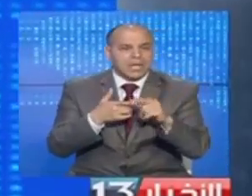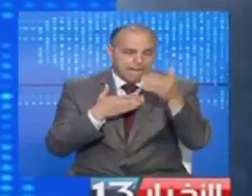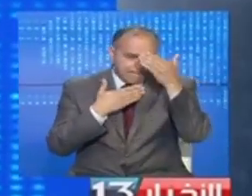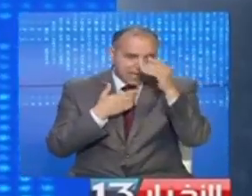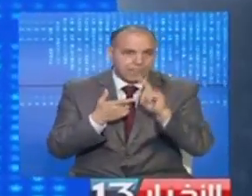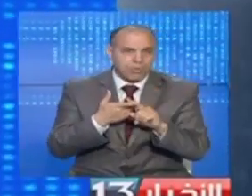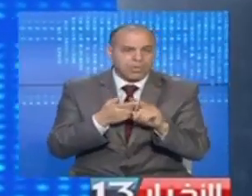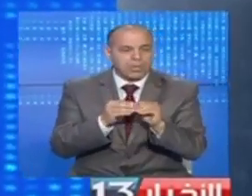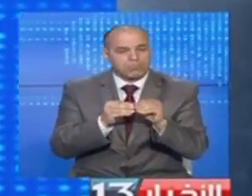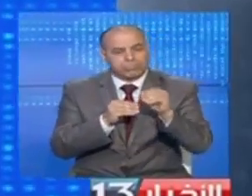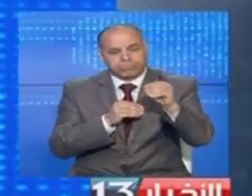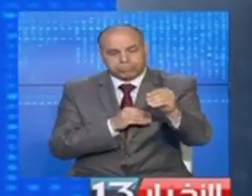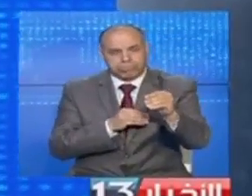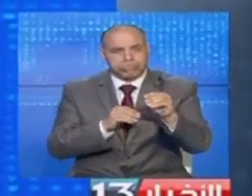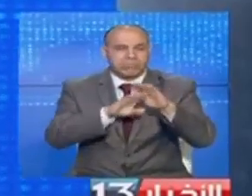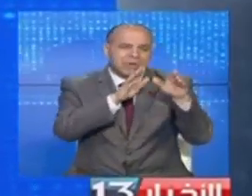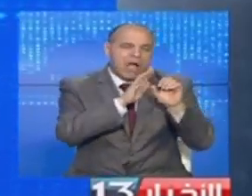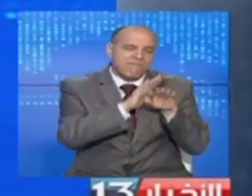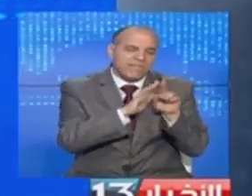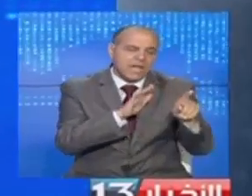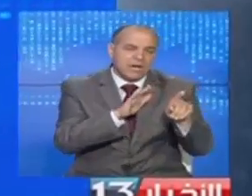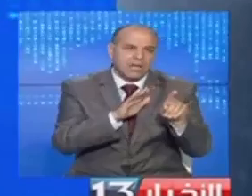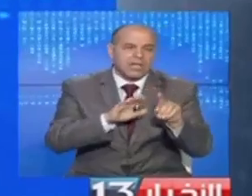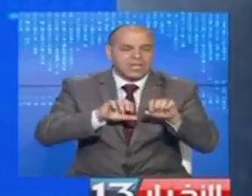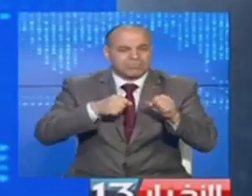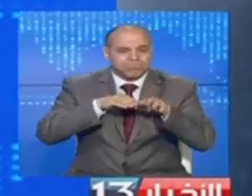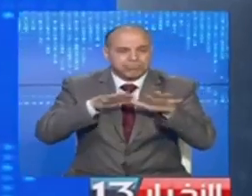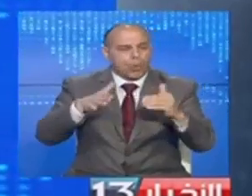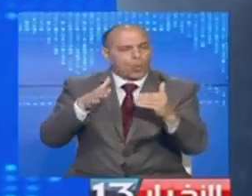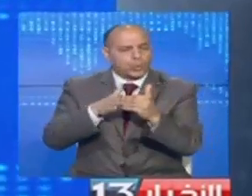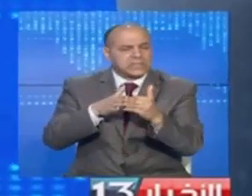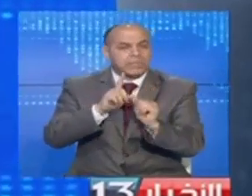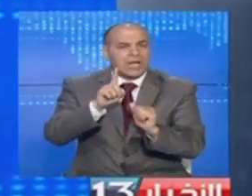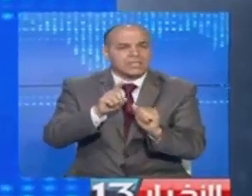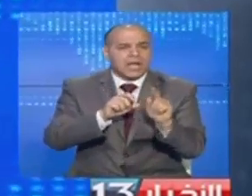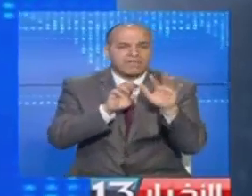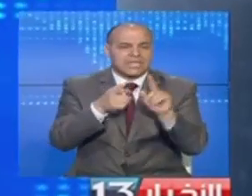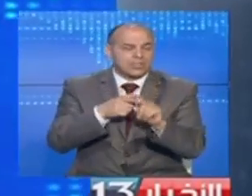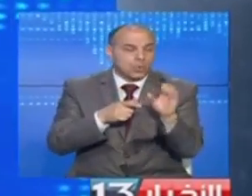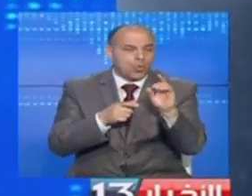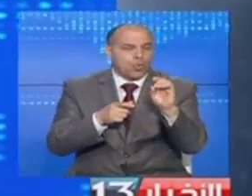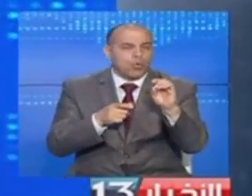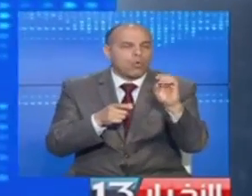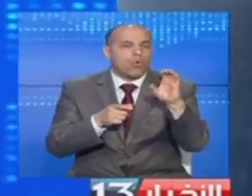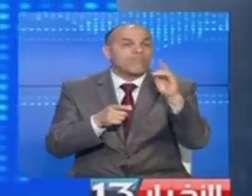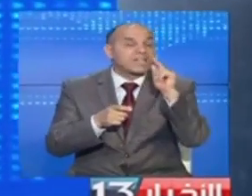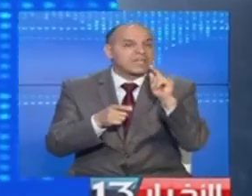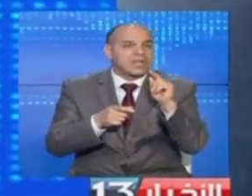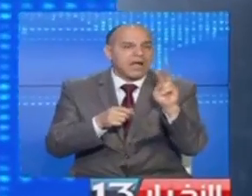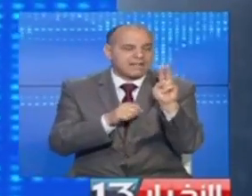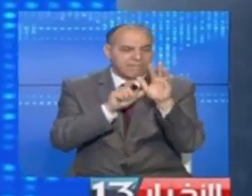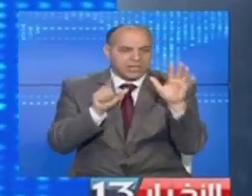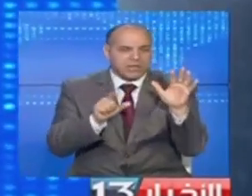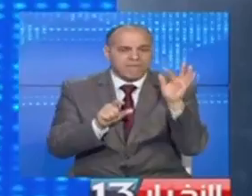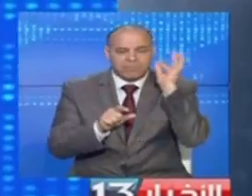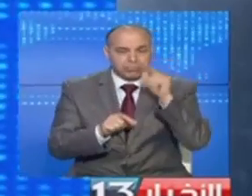والمغرب تمديد إجراءات الحجر الصحي لكبح انتشار وباء كوفيد-19، وذلك حتى 29